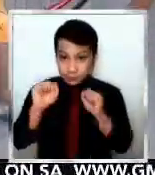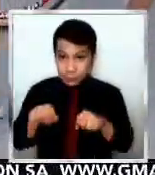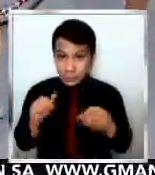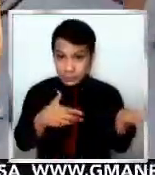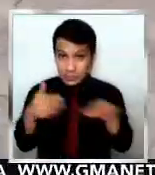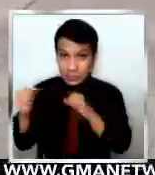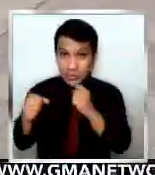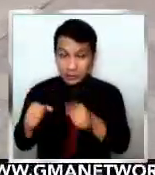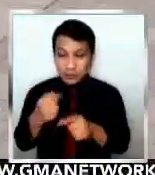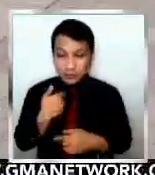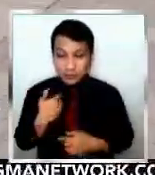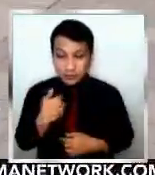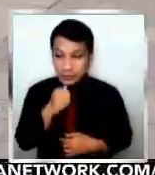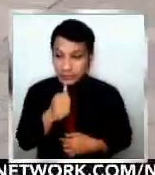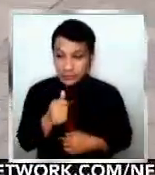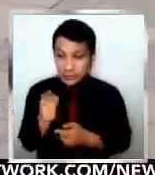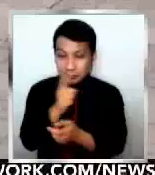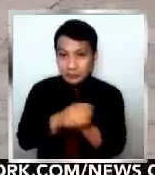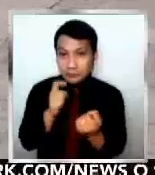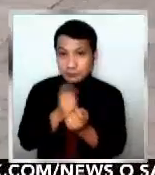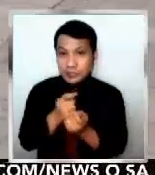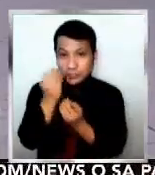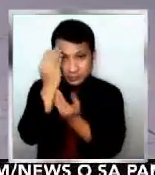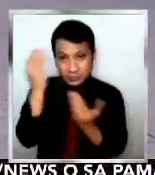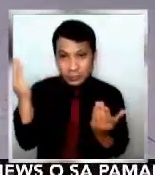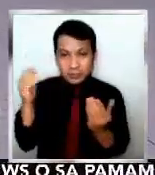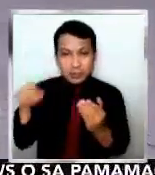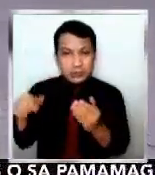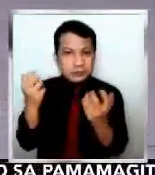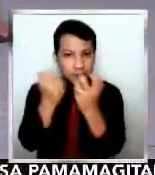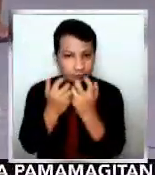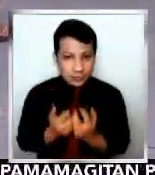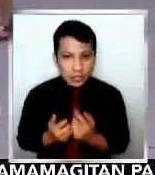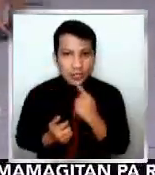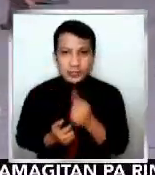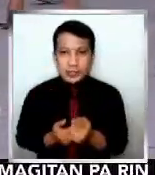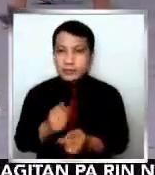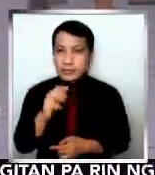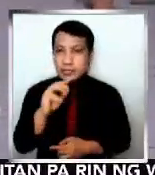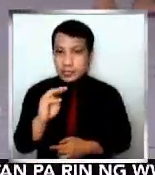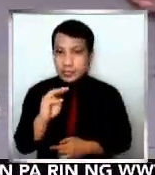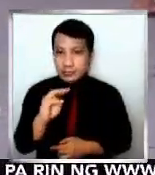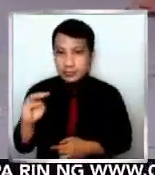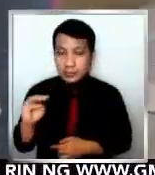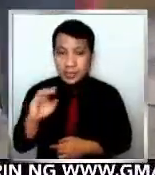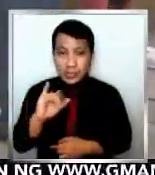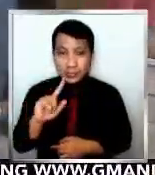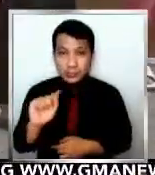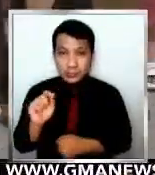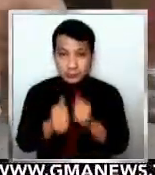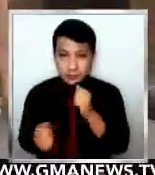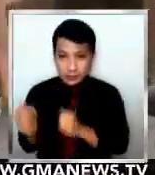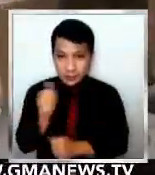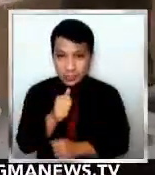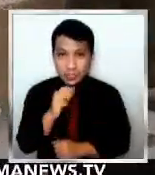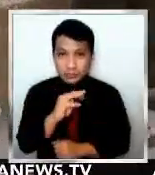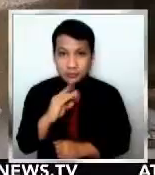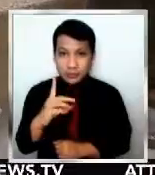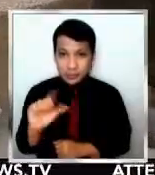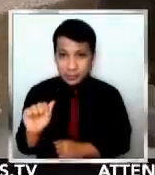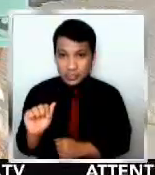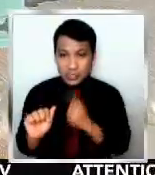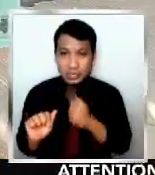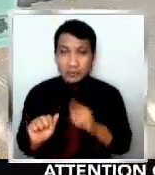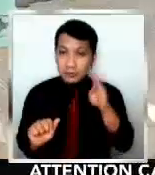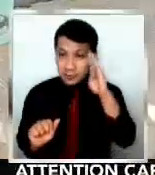sa sitwasyon ng kanilang nasasakupan. Sabi ni Metro Manila Regional IATF Chair at MMDA Chairman Benher